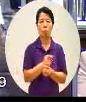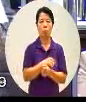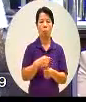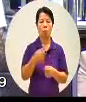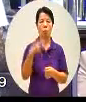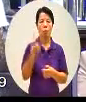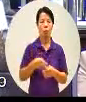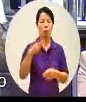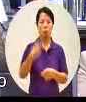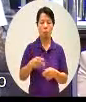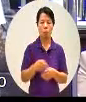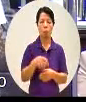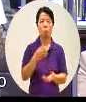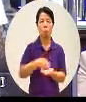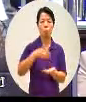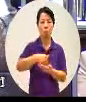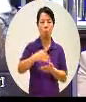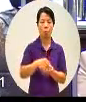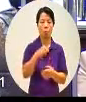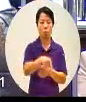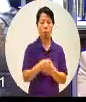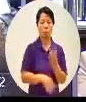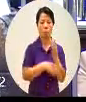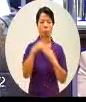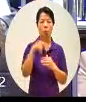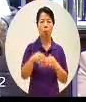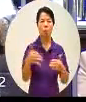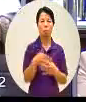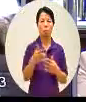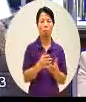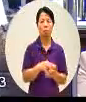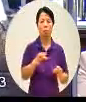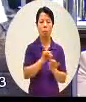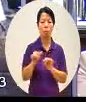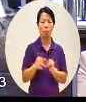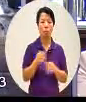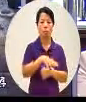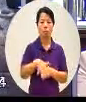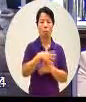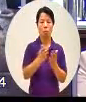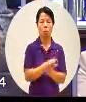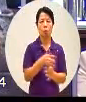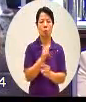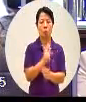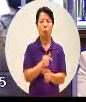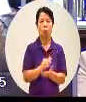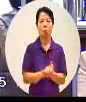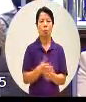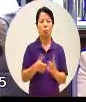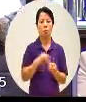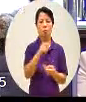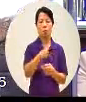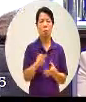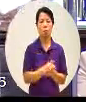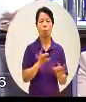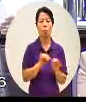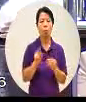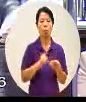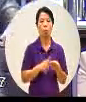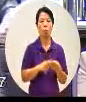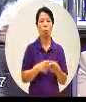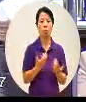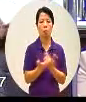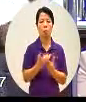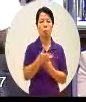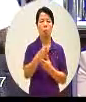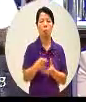解决当地饮水的问题，让道路系统更加完善，安尼比因地主会当分到